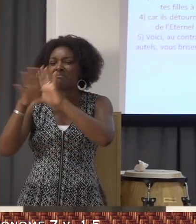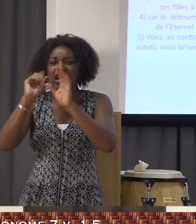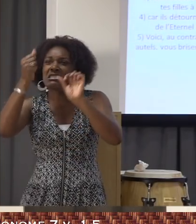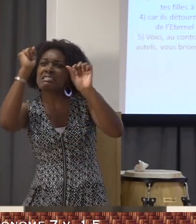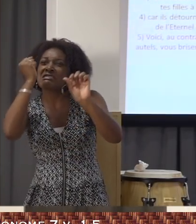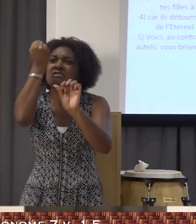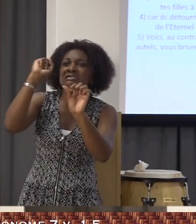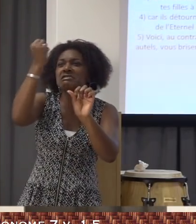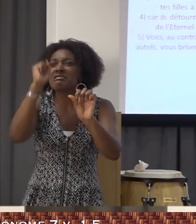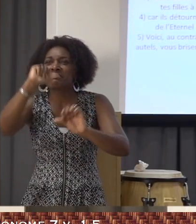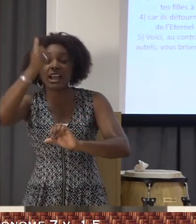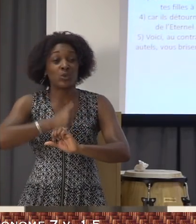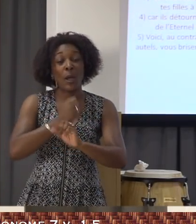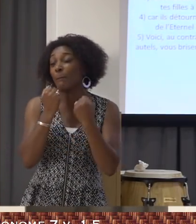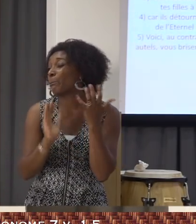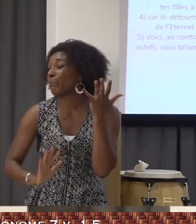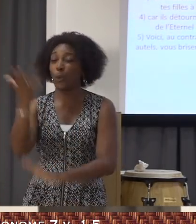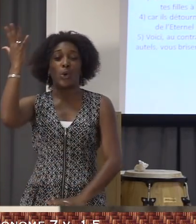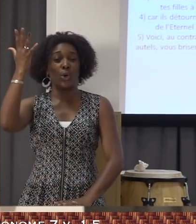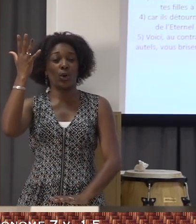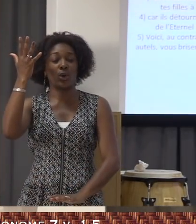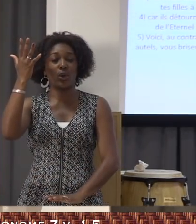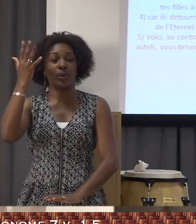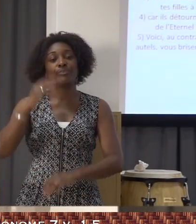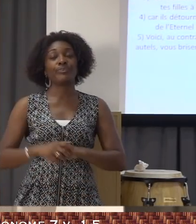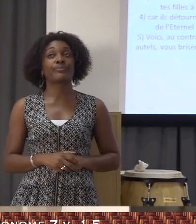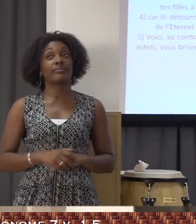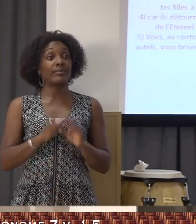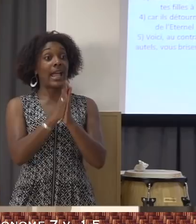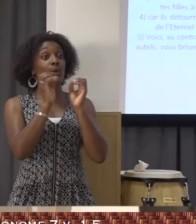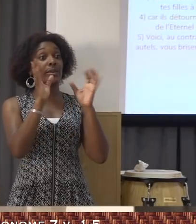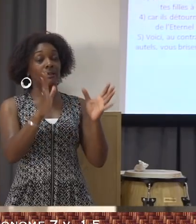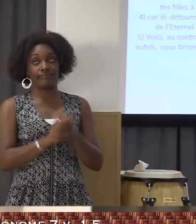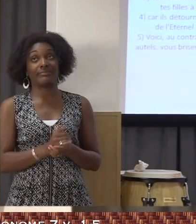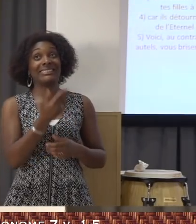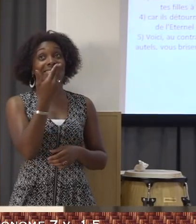taillées. Alléluia. Dans ce passage,